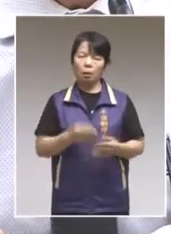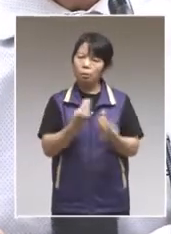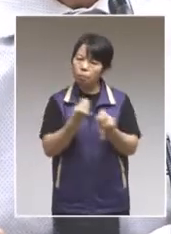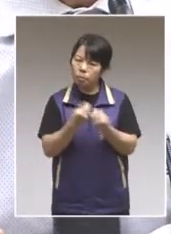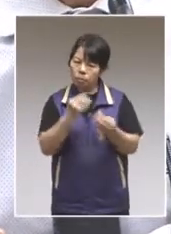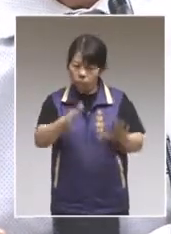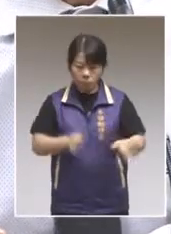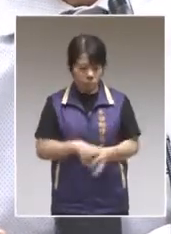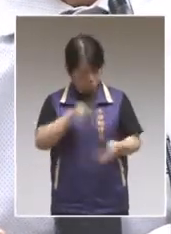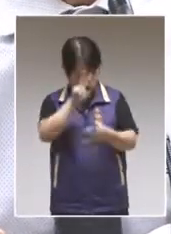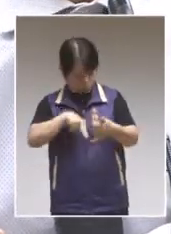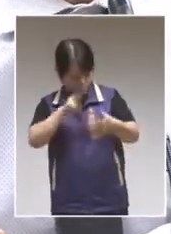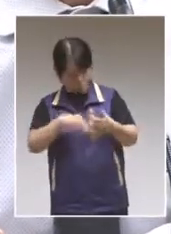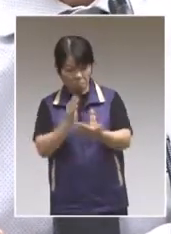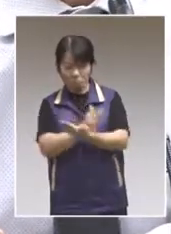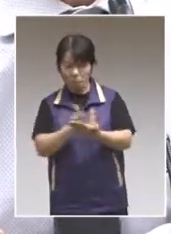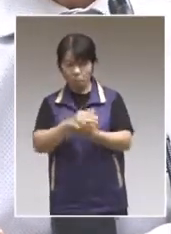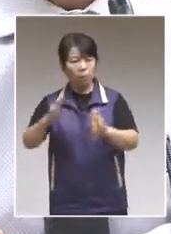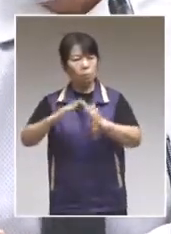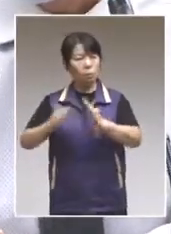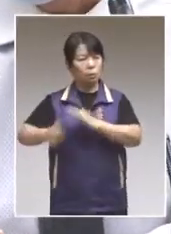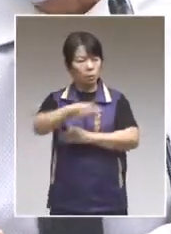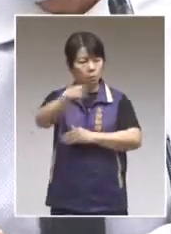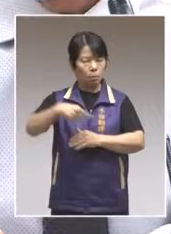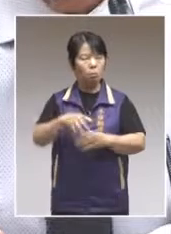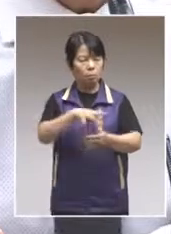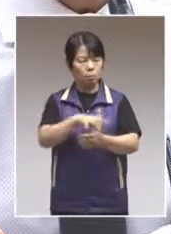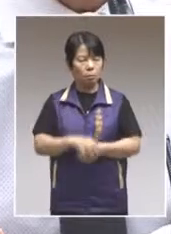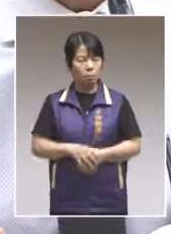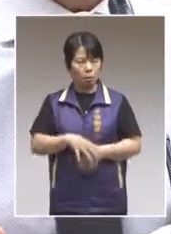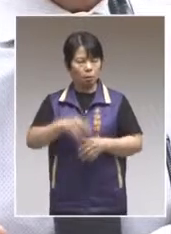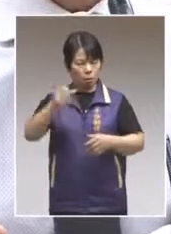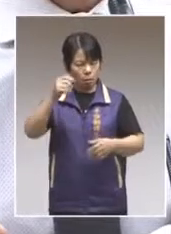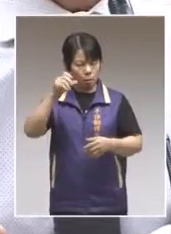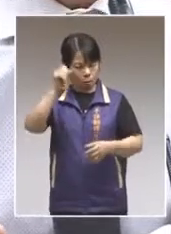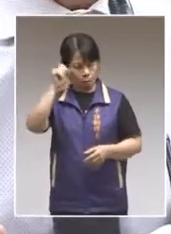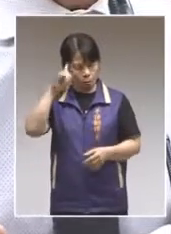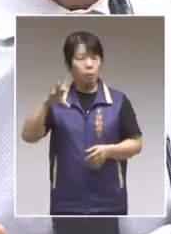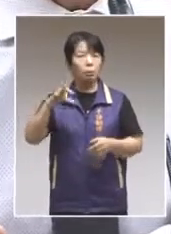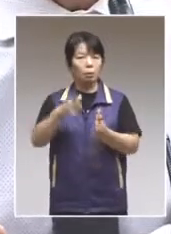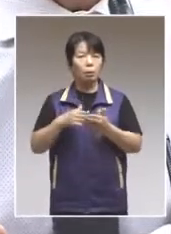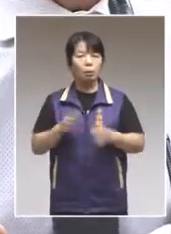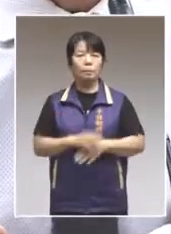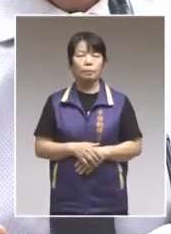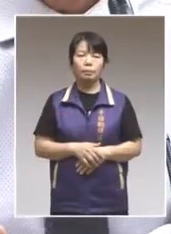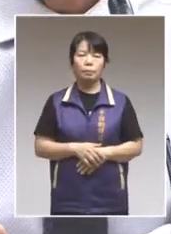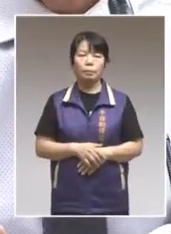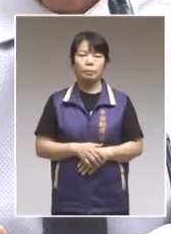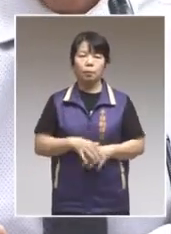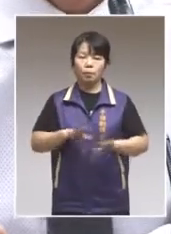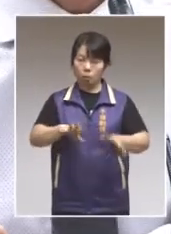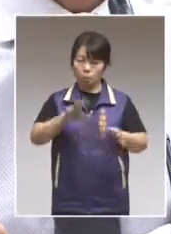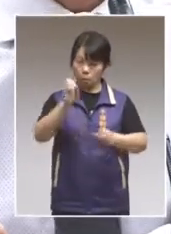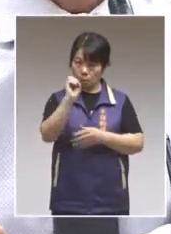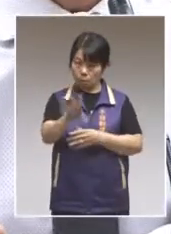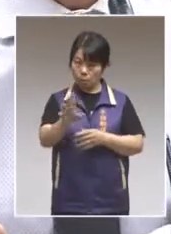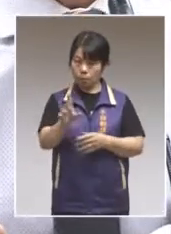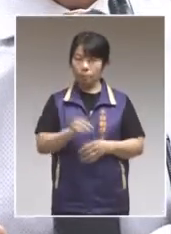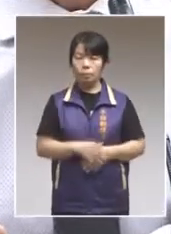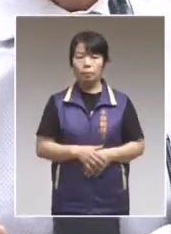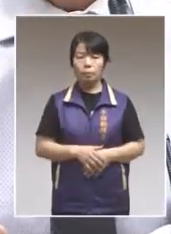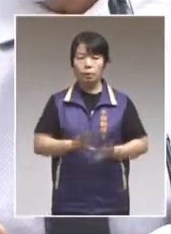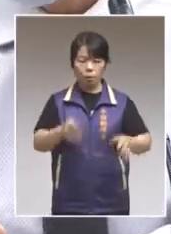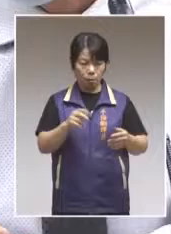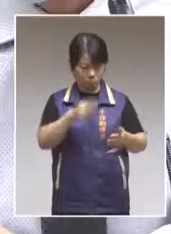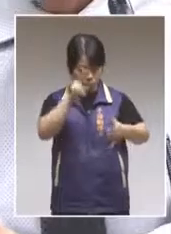判断呼吸急促是每位家长都应该要学习的。那另外还可以从这边看得出来告诉我们的就是说，